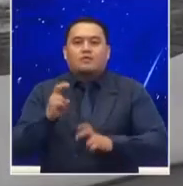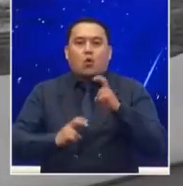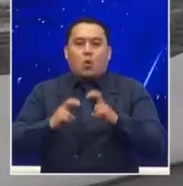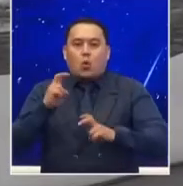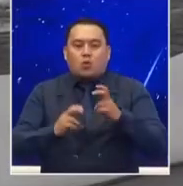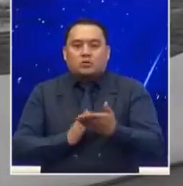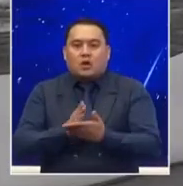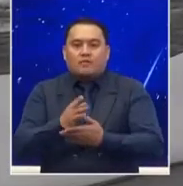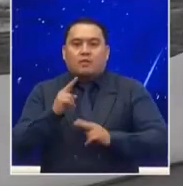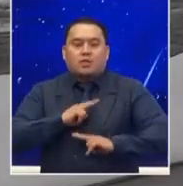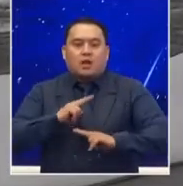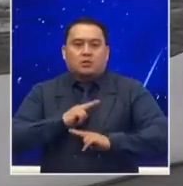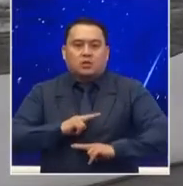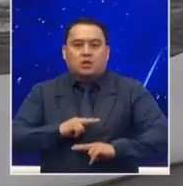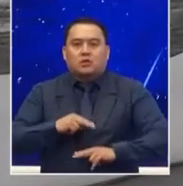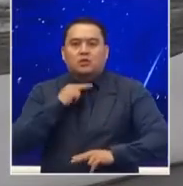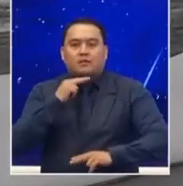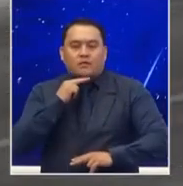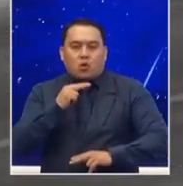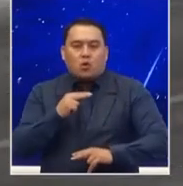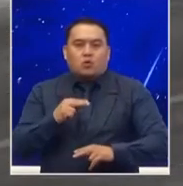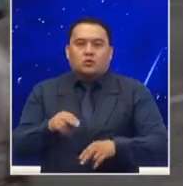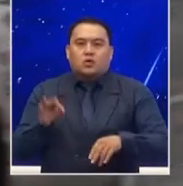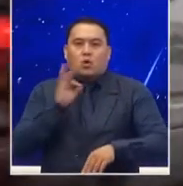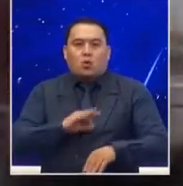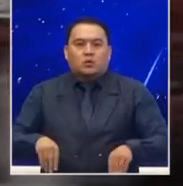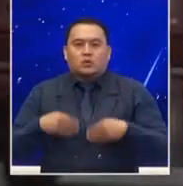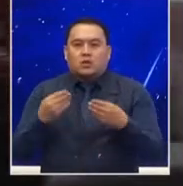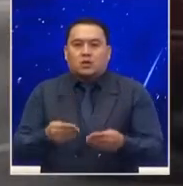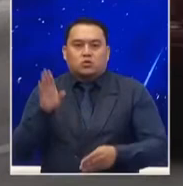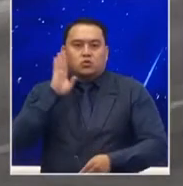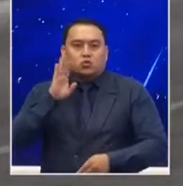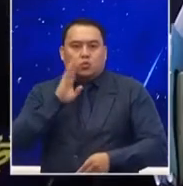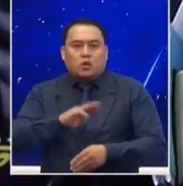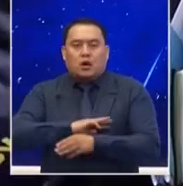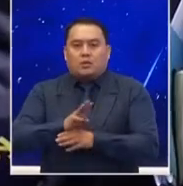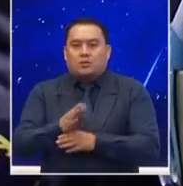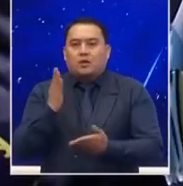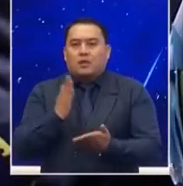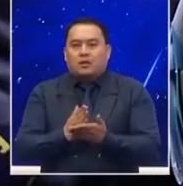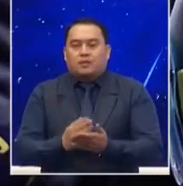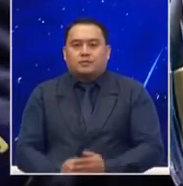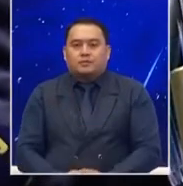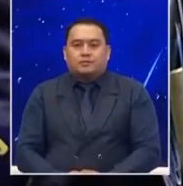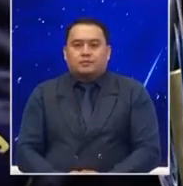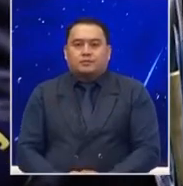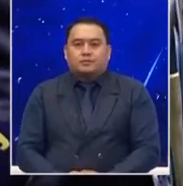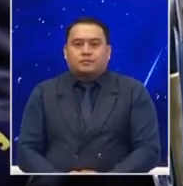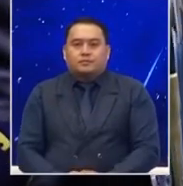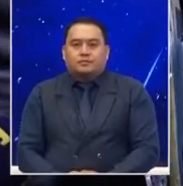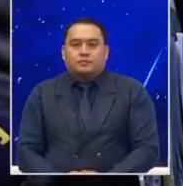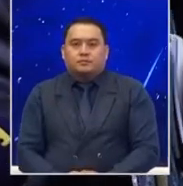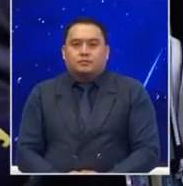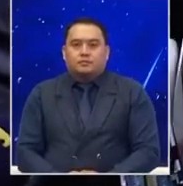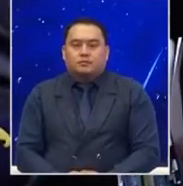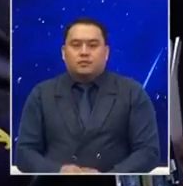қарай салмақ. Өзге де көп нысандары өтпей қалды. Су алу қаупы бар аймақ. Вот это вот промзона, вот это все. Кто